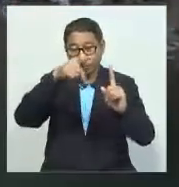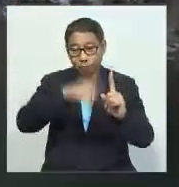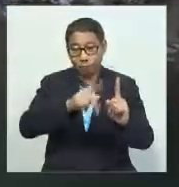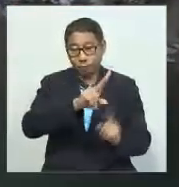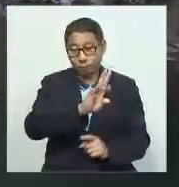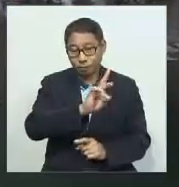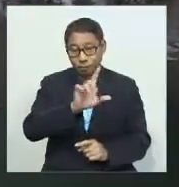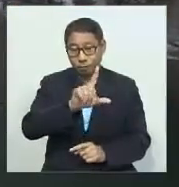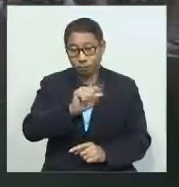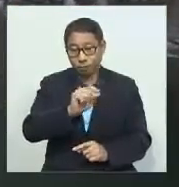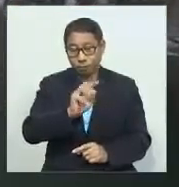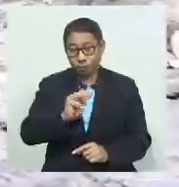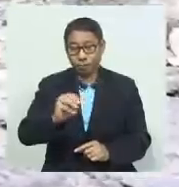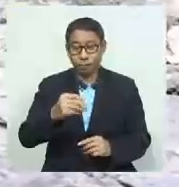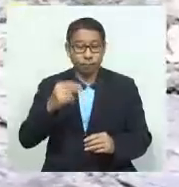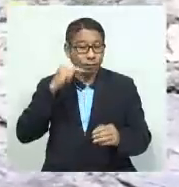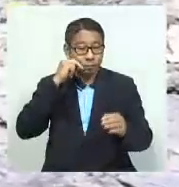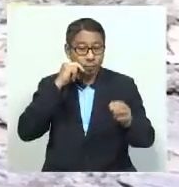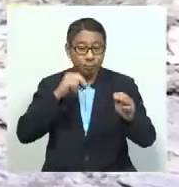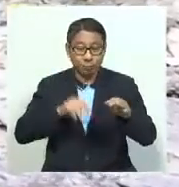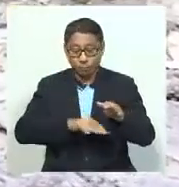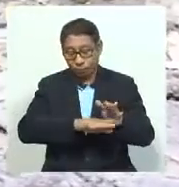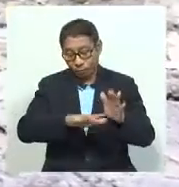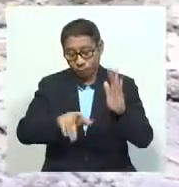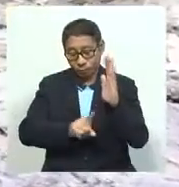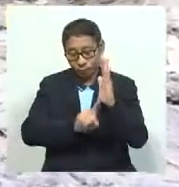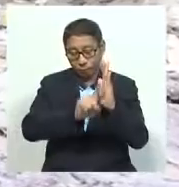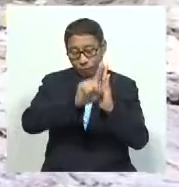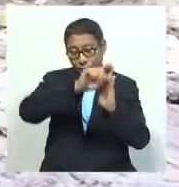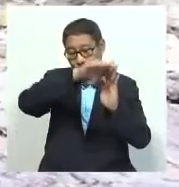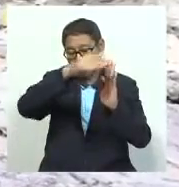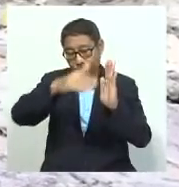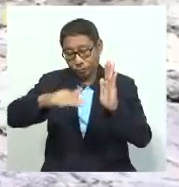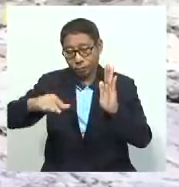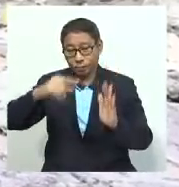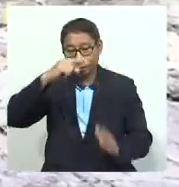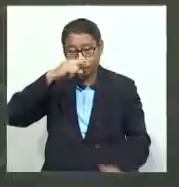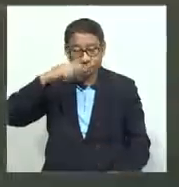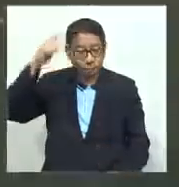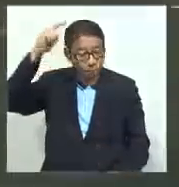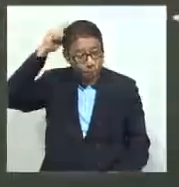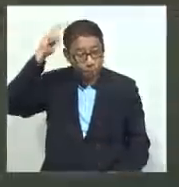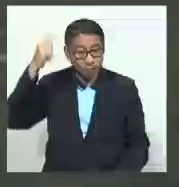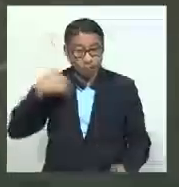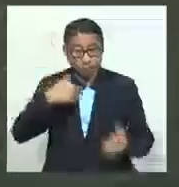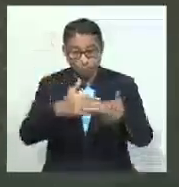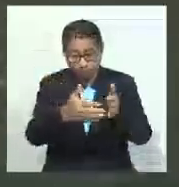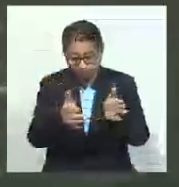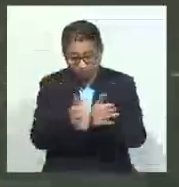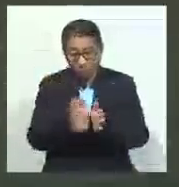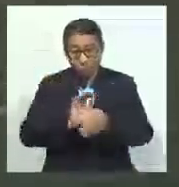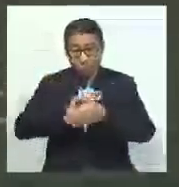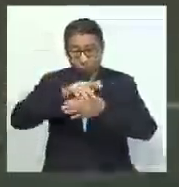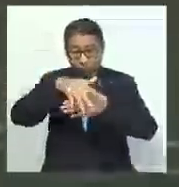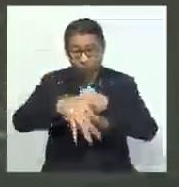1720เมตจากระดับน้ำทะเลปานกลางสูงที่สุดในเทือกเขาสปันน้ำไทยลาวเป็นบ่อน้ำศักดิ์สิทธิ์ที่จะใช้ใน